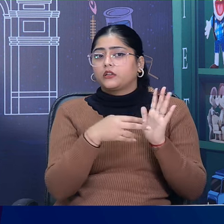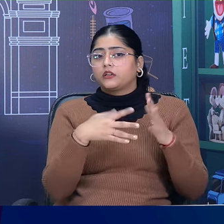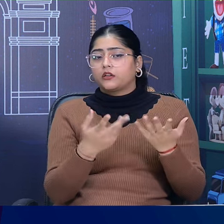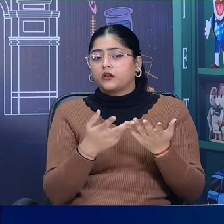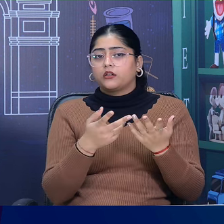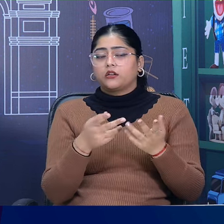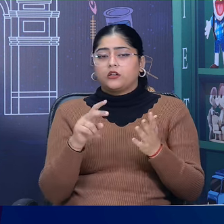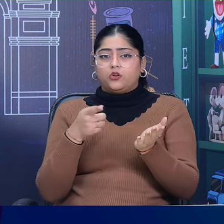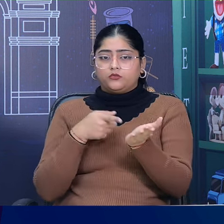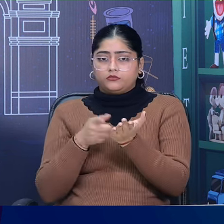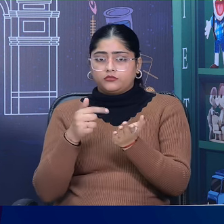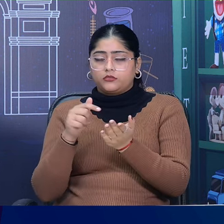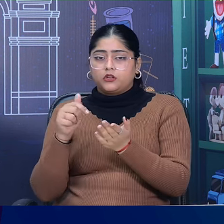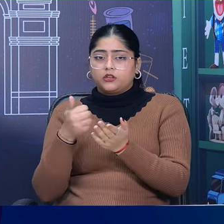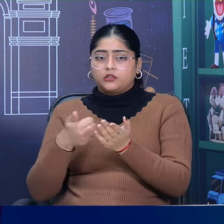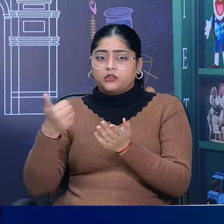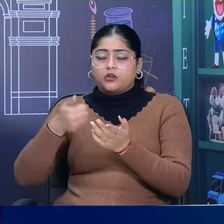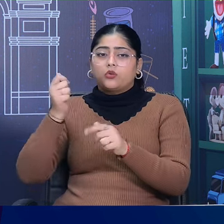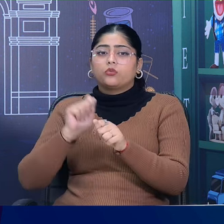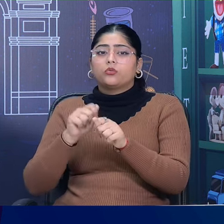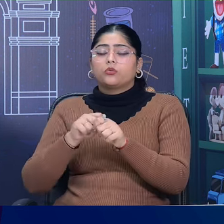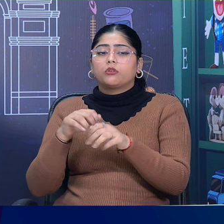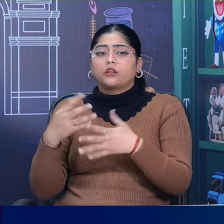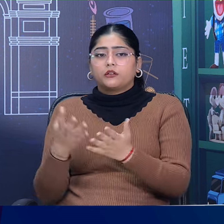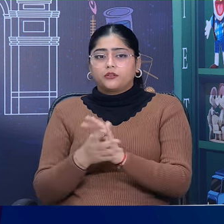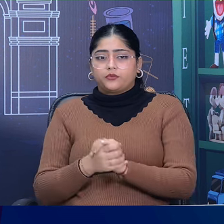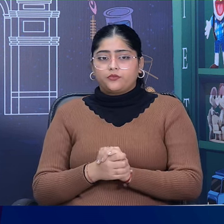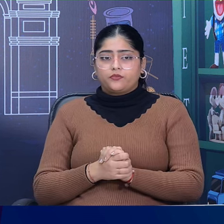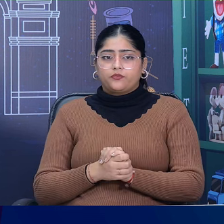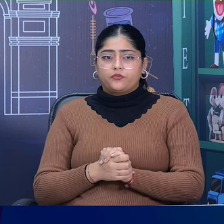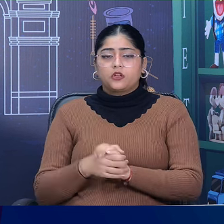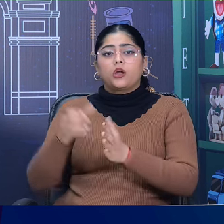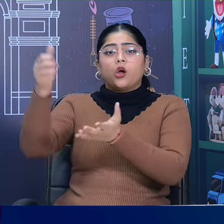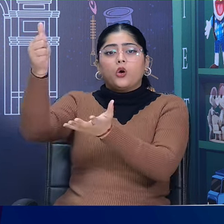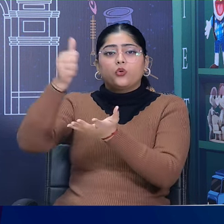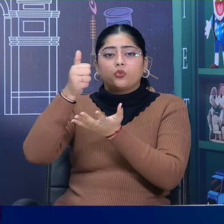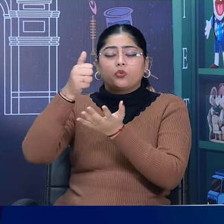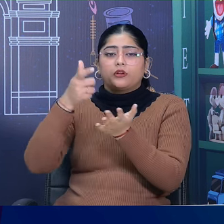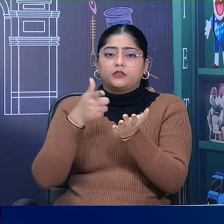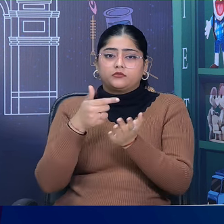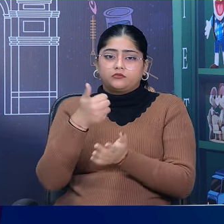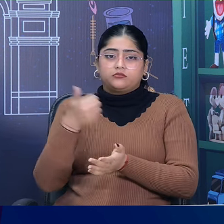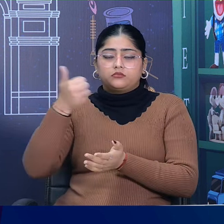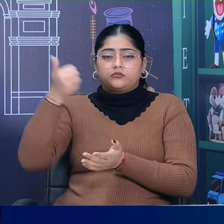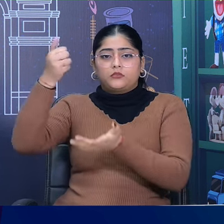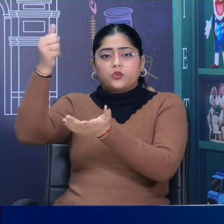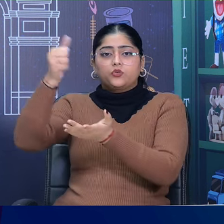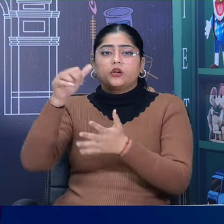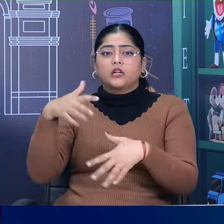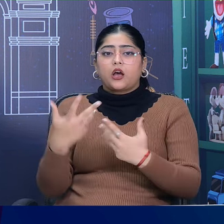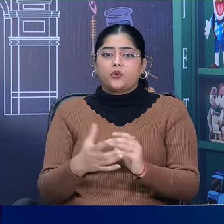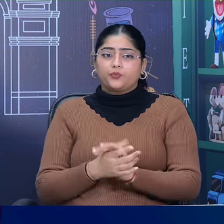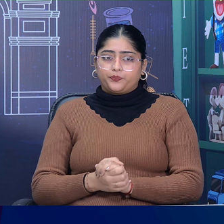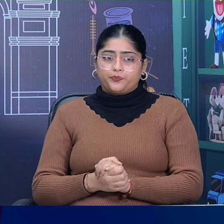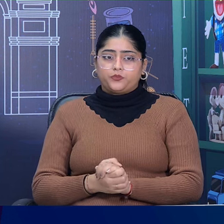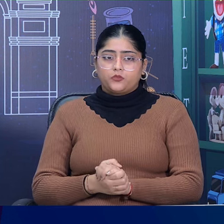ऑफ ग्राम पंचायत ग्राम पंचायत के क्या काम है मेंशन द सोर्सेस ऑफ फंड्स फॉर द पंचायत पंचायत के पास जो पैसा आता है जो फंड